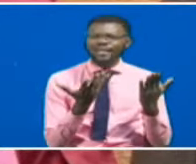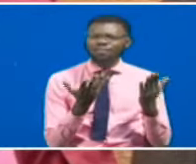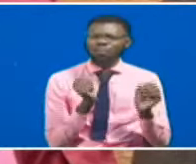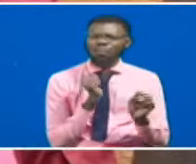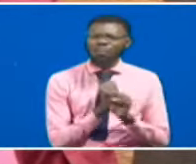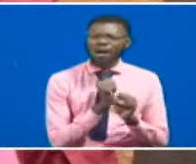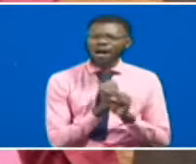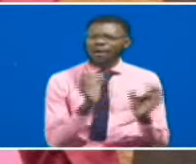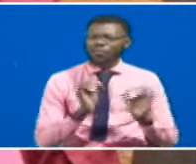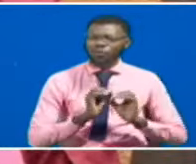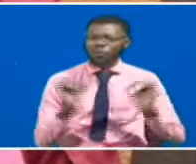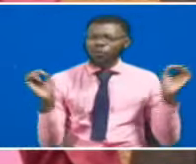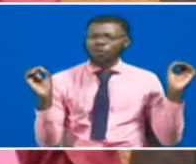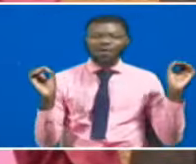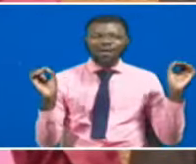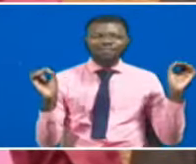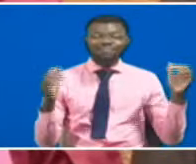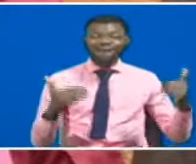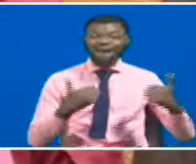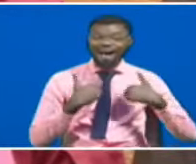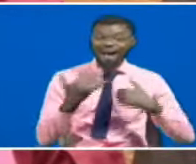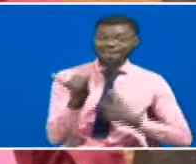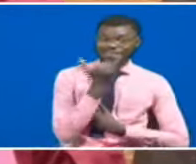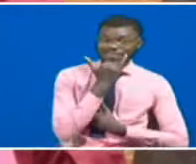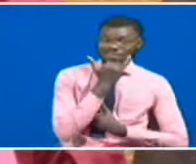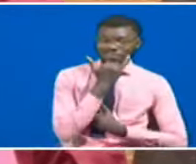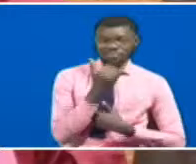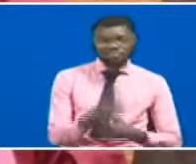mbaya ama walichukua yenye sio ya jamii.